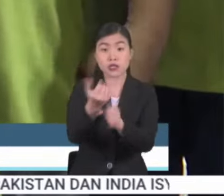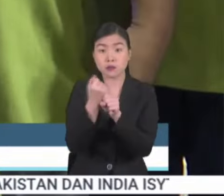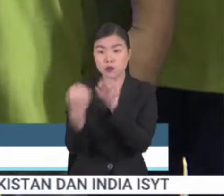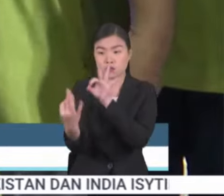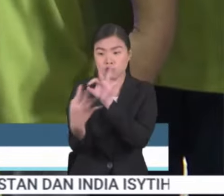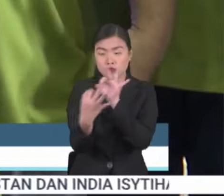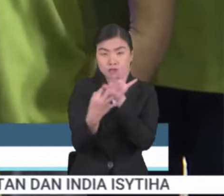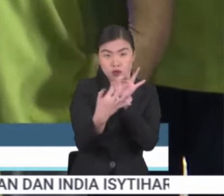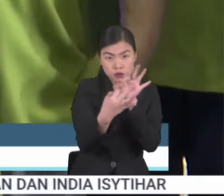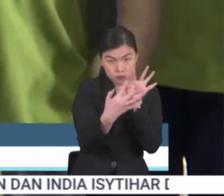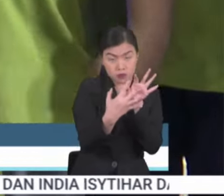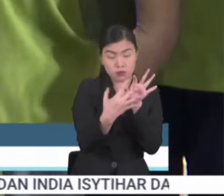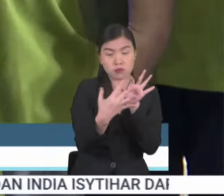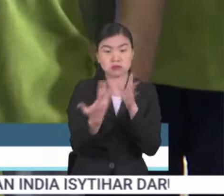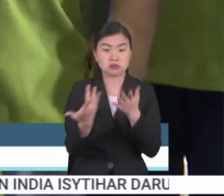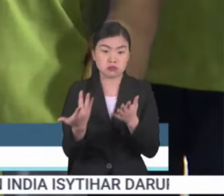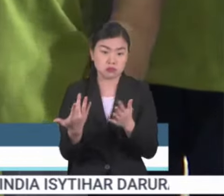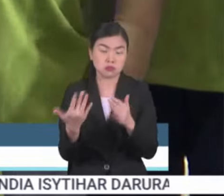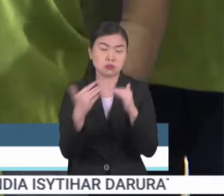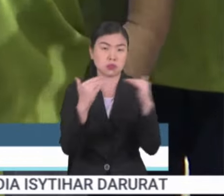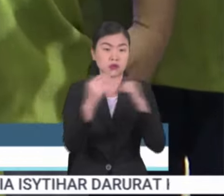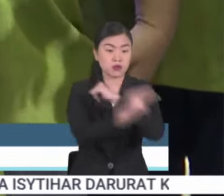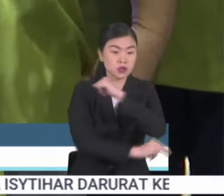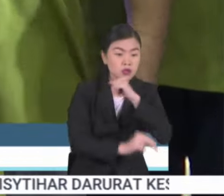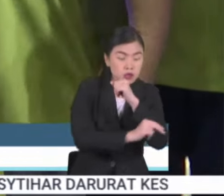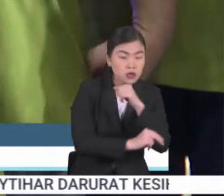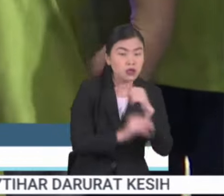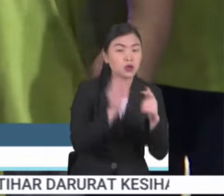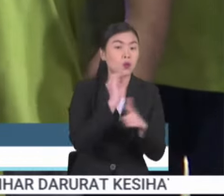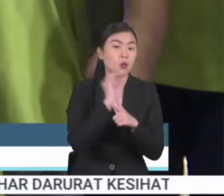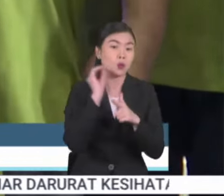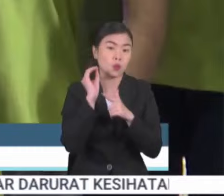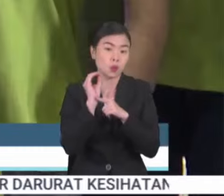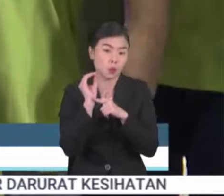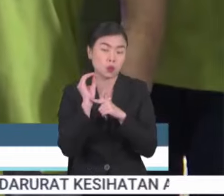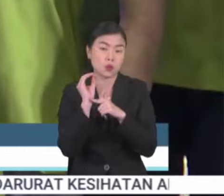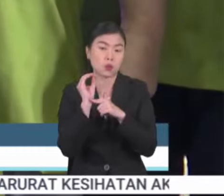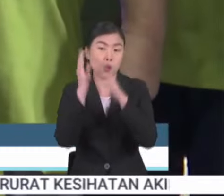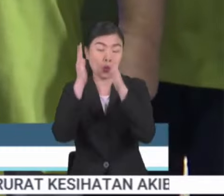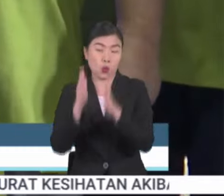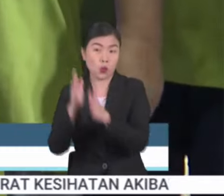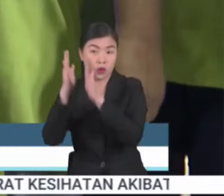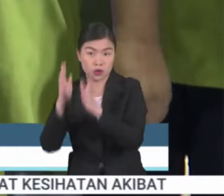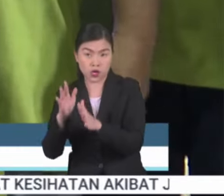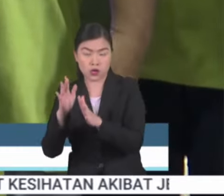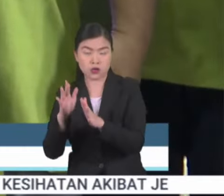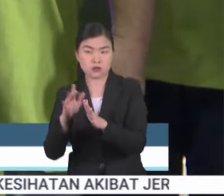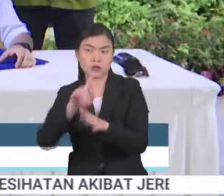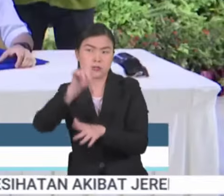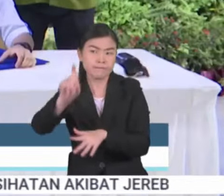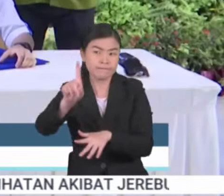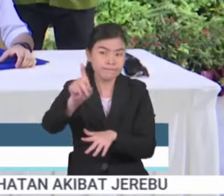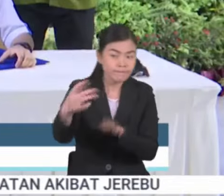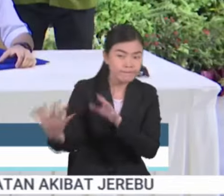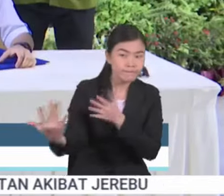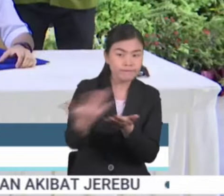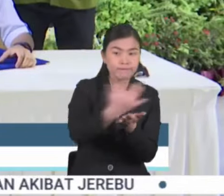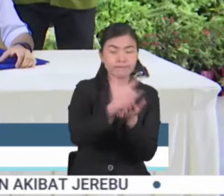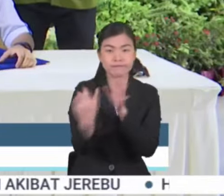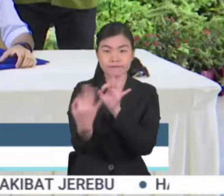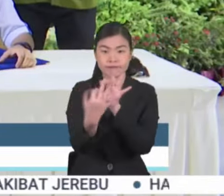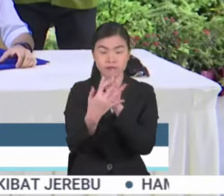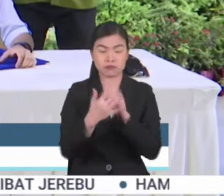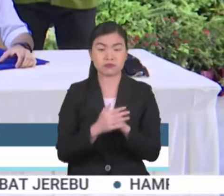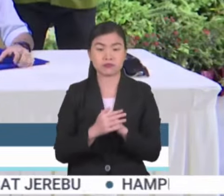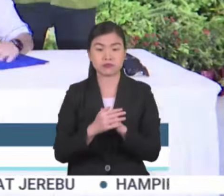daripada stakeholders kita sama ada di peringkat negeri, pengguna, orang ramai dan sebagainya. Jelajah